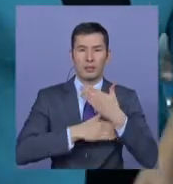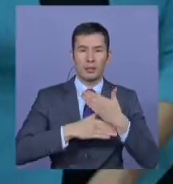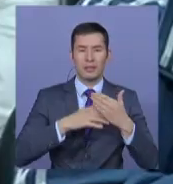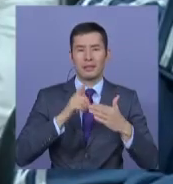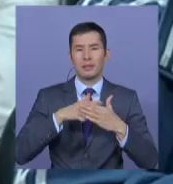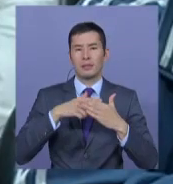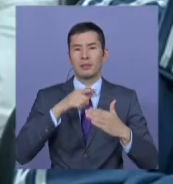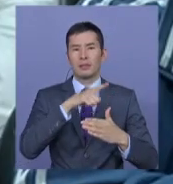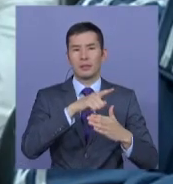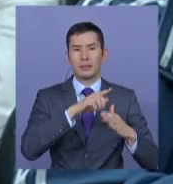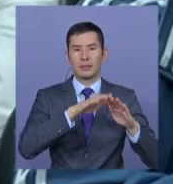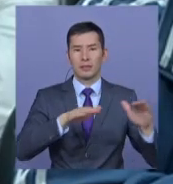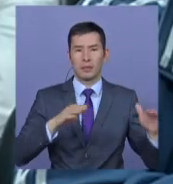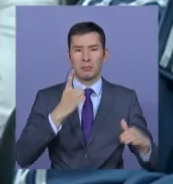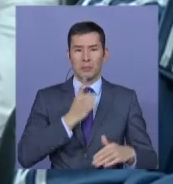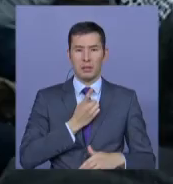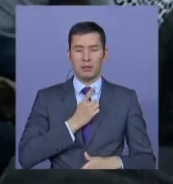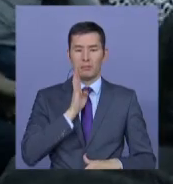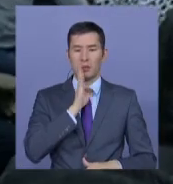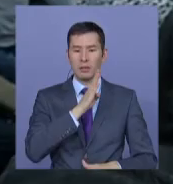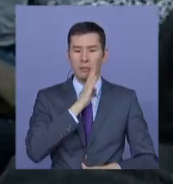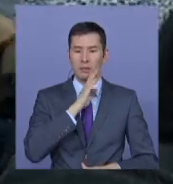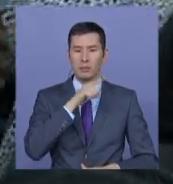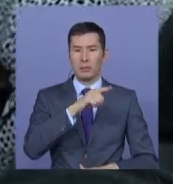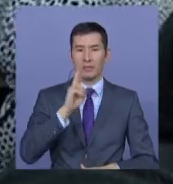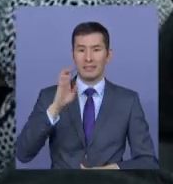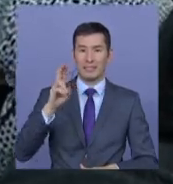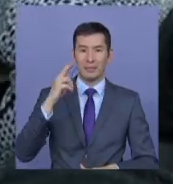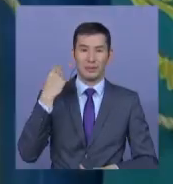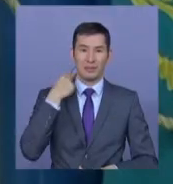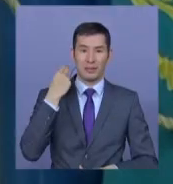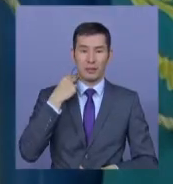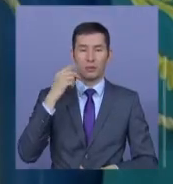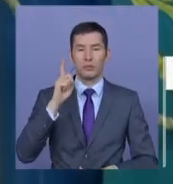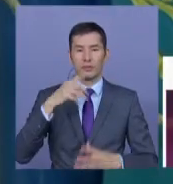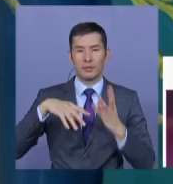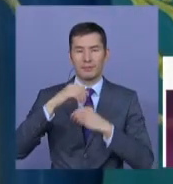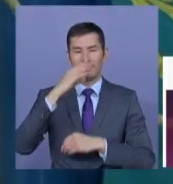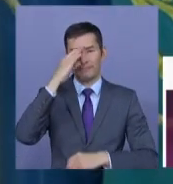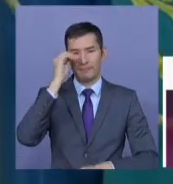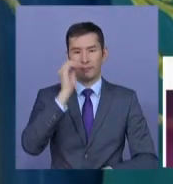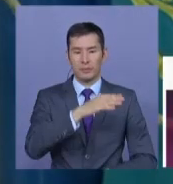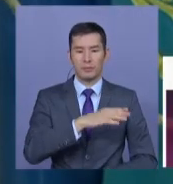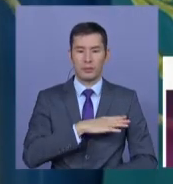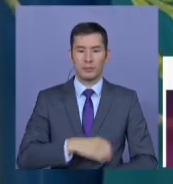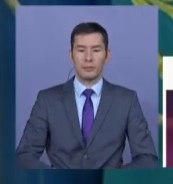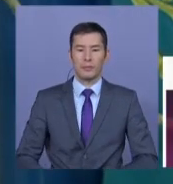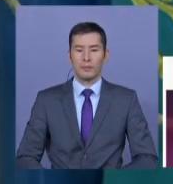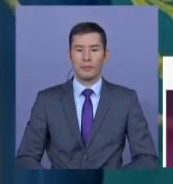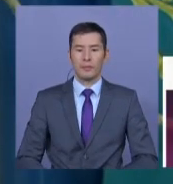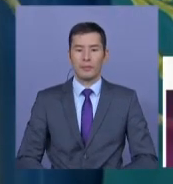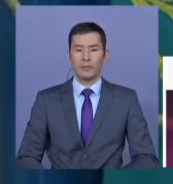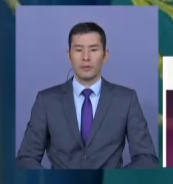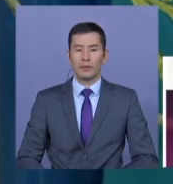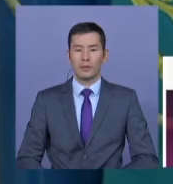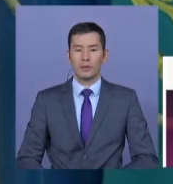төмен азаматтардың пәтер иелері кооперативі алдындағы қарыздары кешірілді. Бүгінгі күнде 200 мың теңге